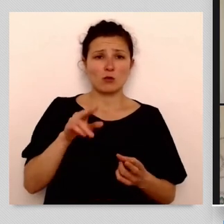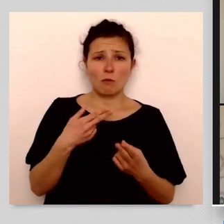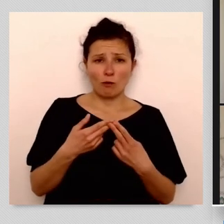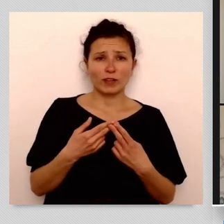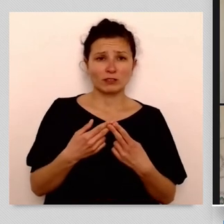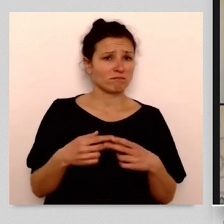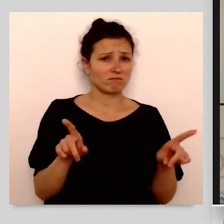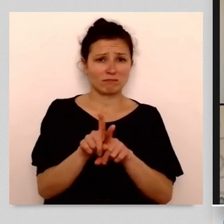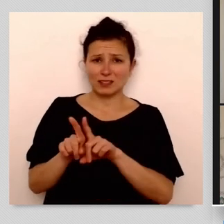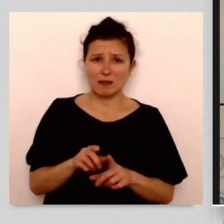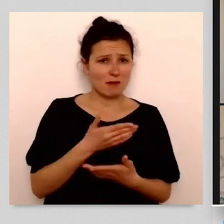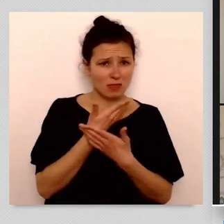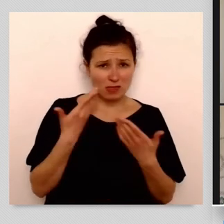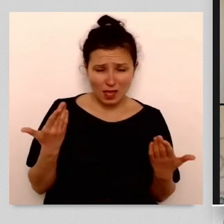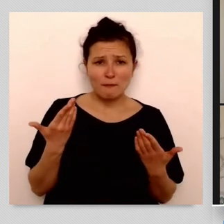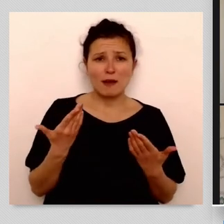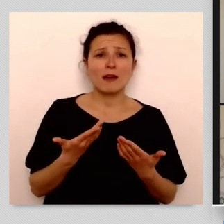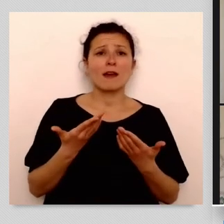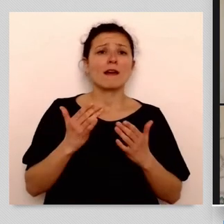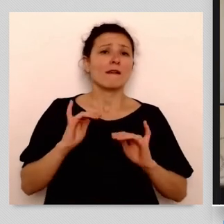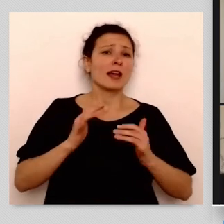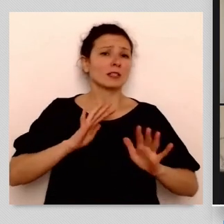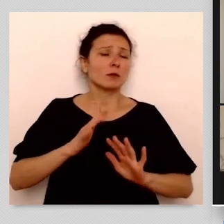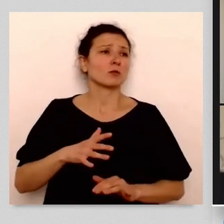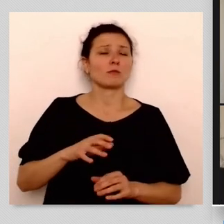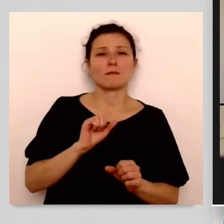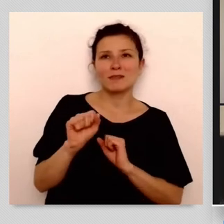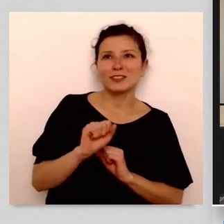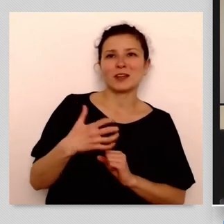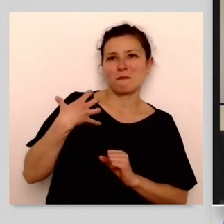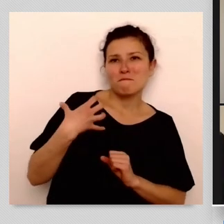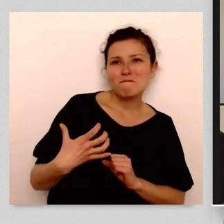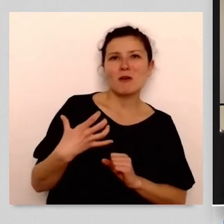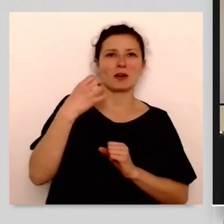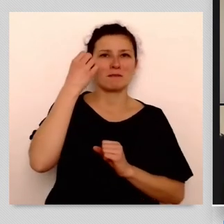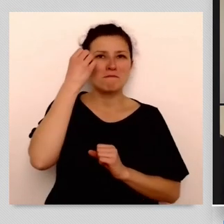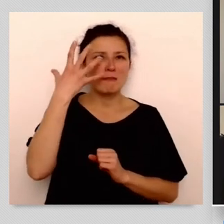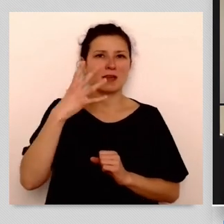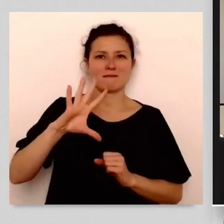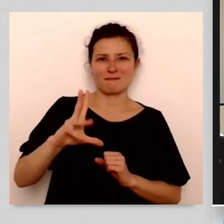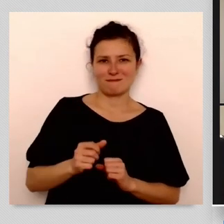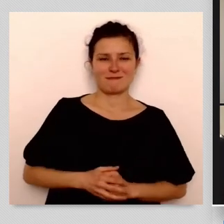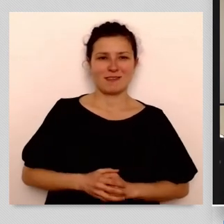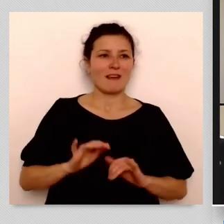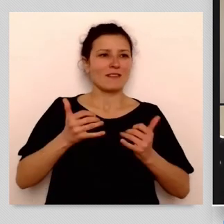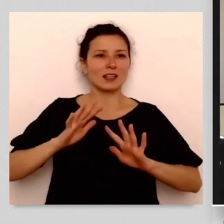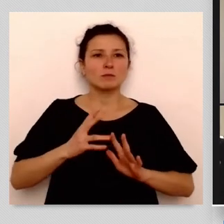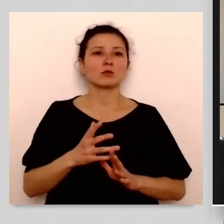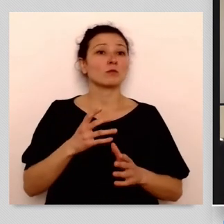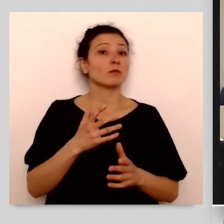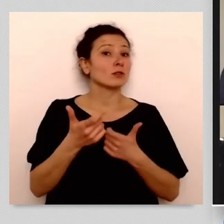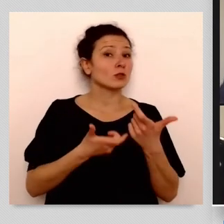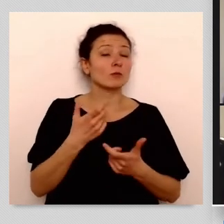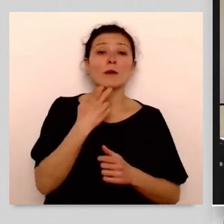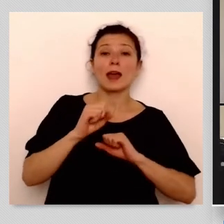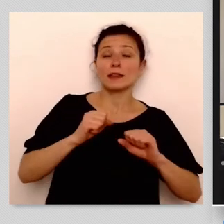sposób być jednocześnie pięknym, mądrym i bogatym, czyli właśnie jak sprawić, żeby ta energia była dostępna, stabilna,